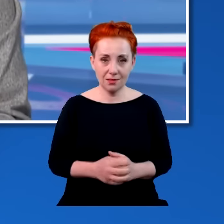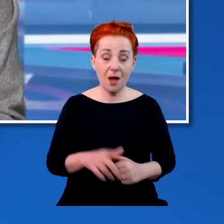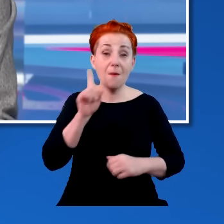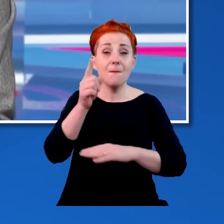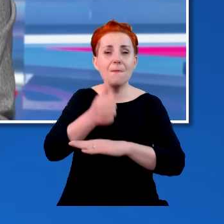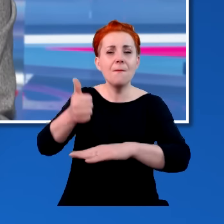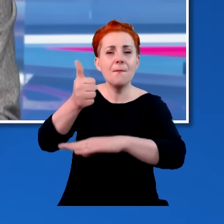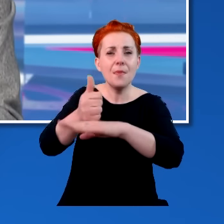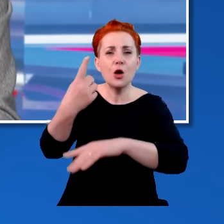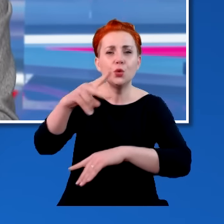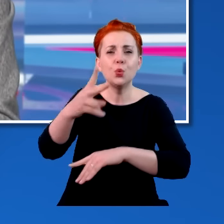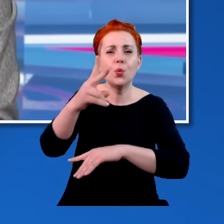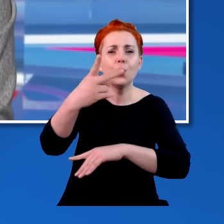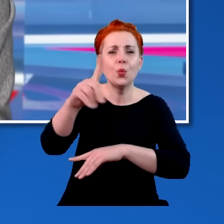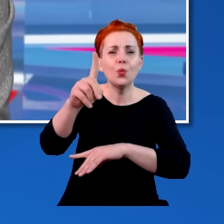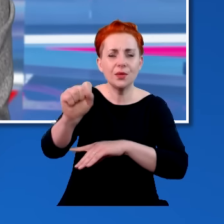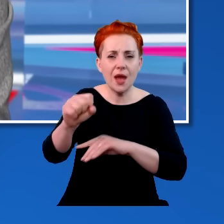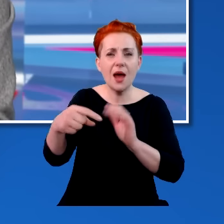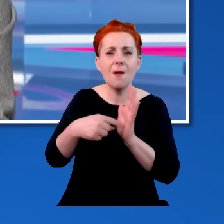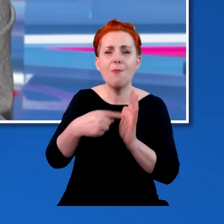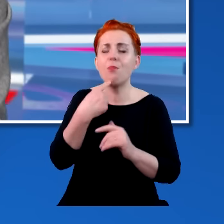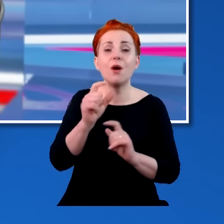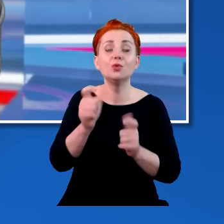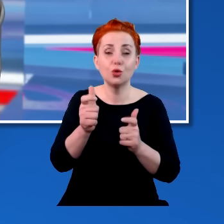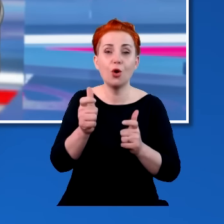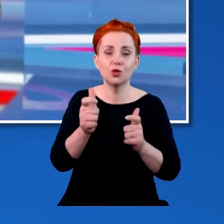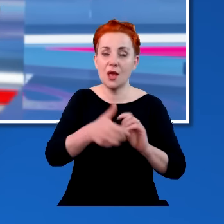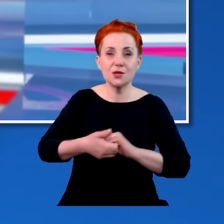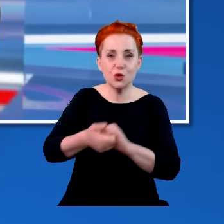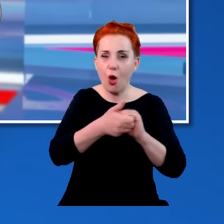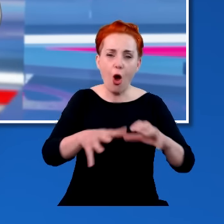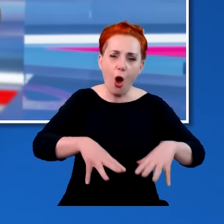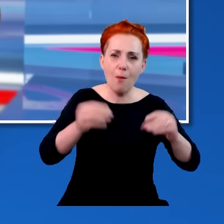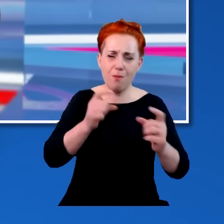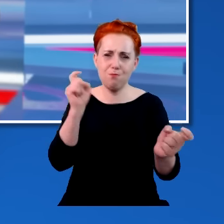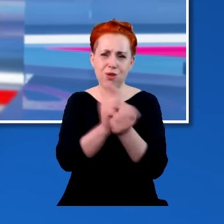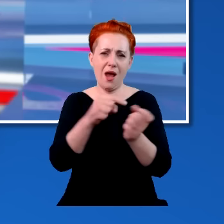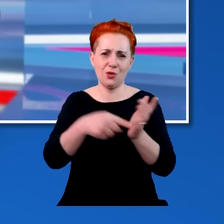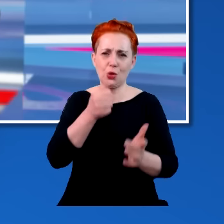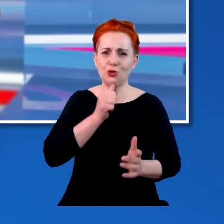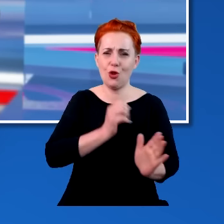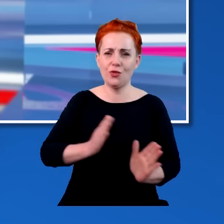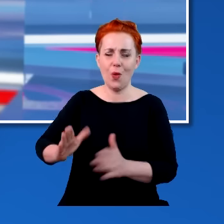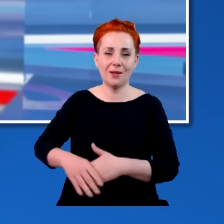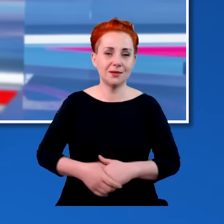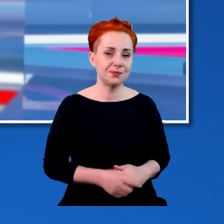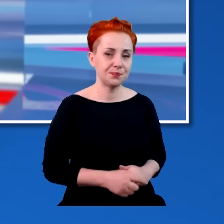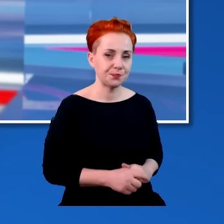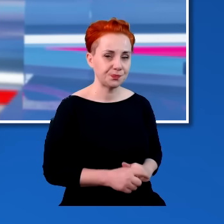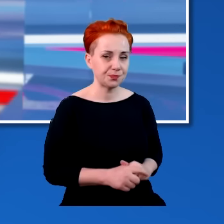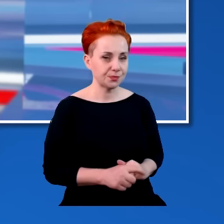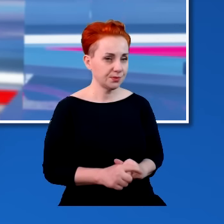tak, Piotr Duda mówił o tym, że Solidarność od początku protestuje przeciwko Zielonemu Ładowi. Natomiast to